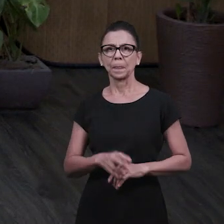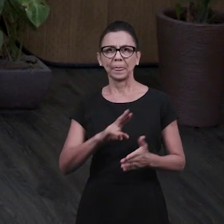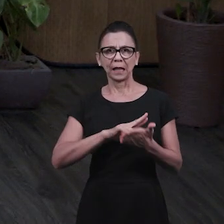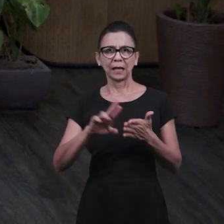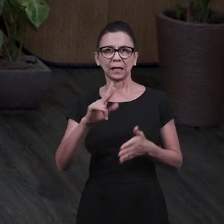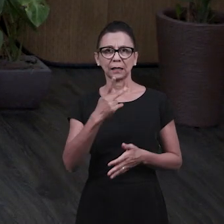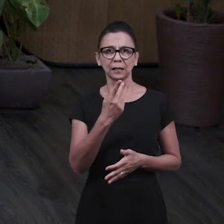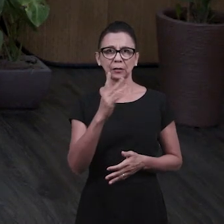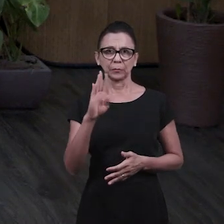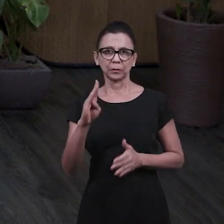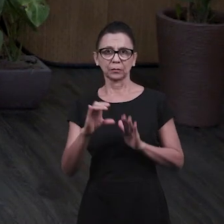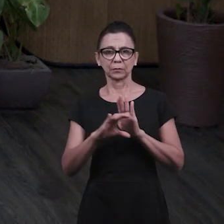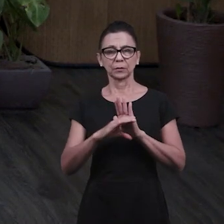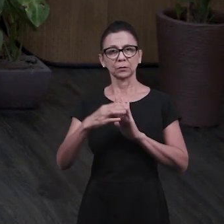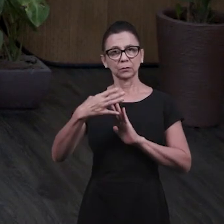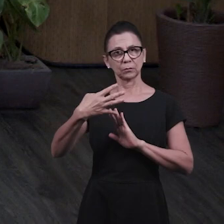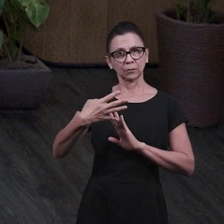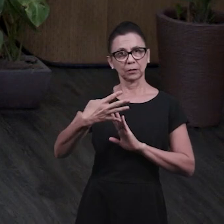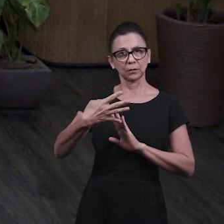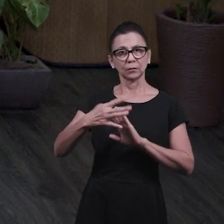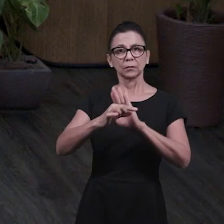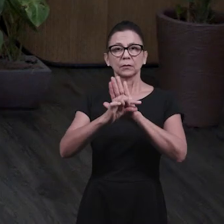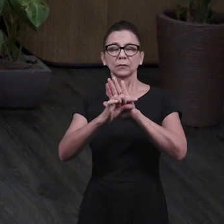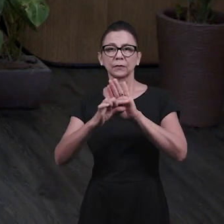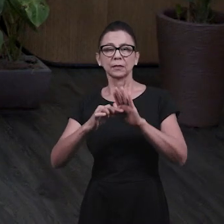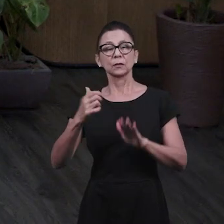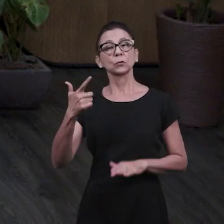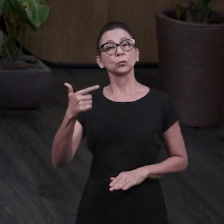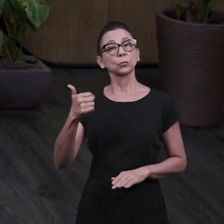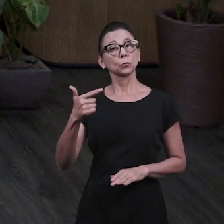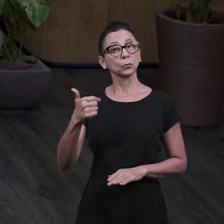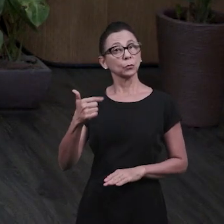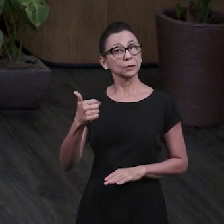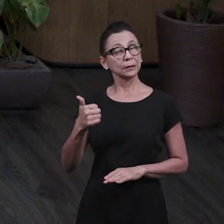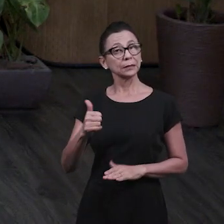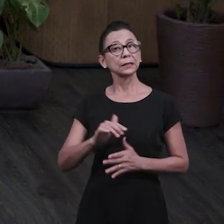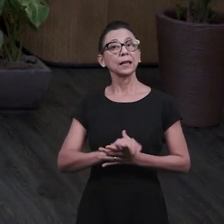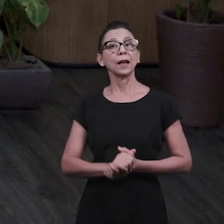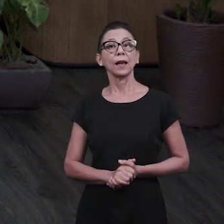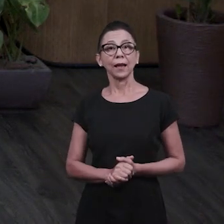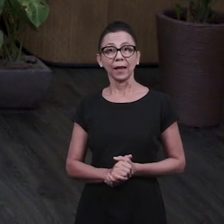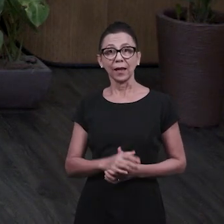lettre aux Hébreux, chapitre 4, verset 12,